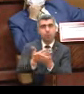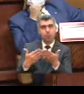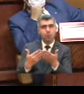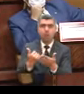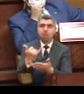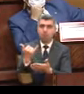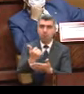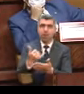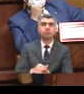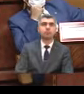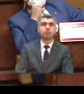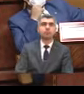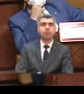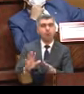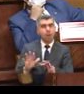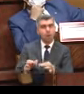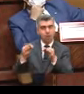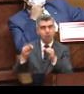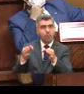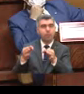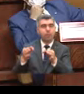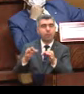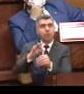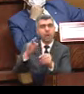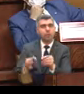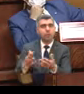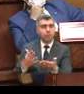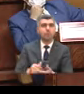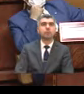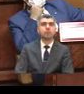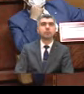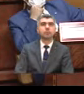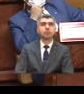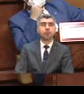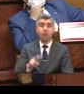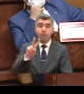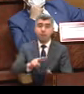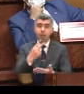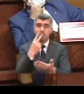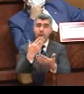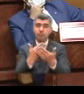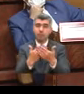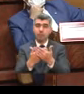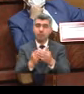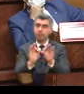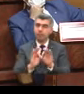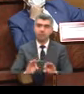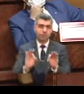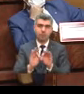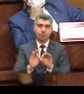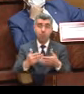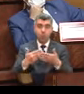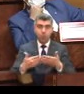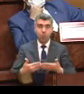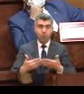مهمة وعطات نتائج، ولكن راه الواقع ماشي هو هذا. راه اليوم كنتكلموا